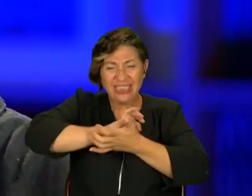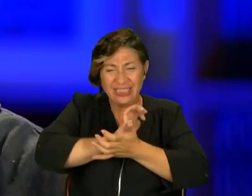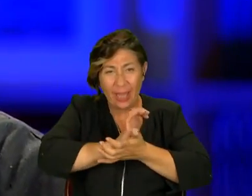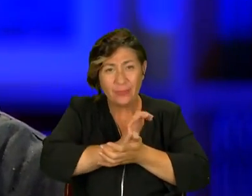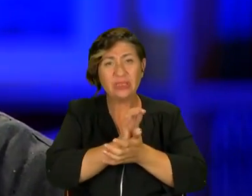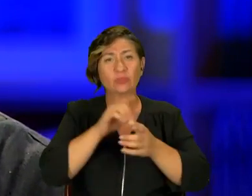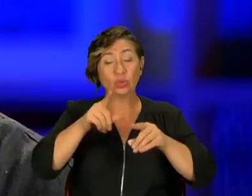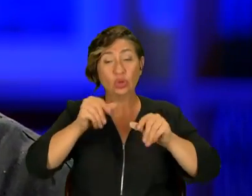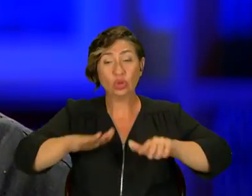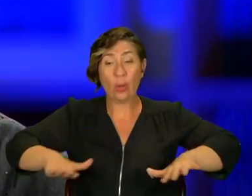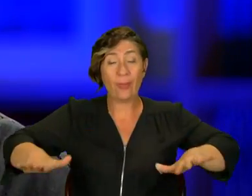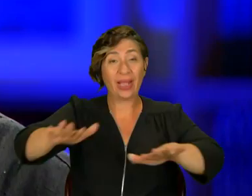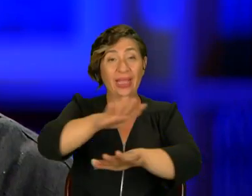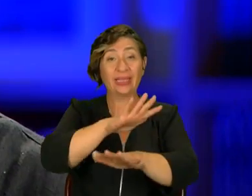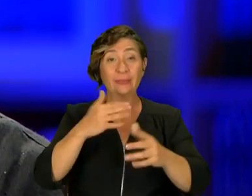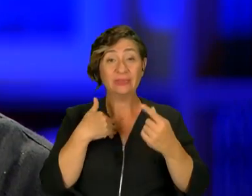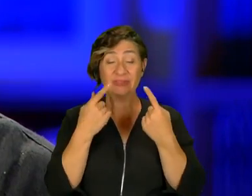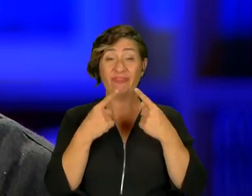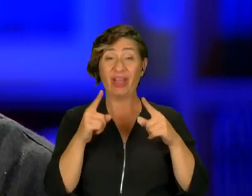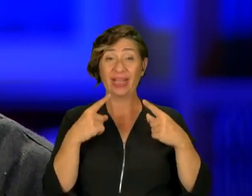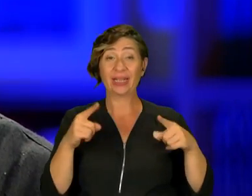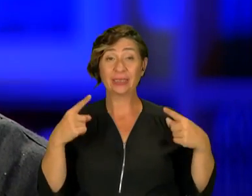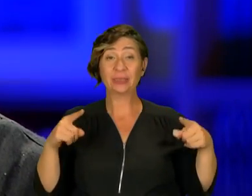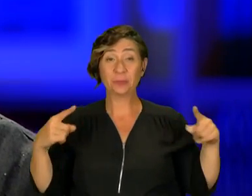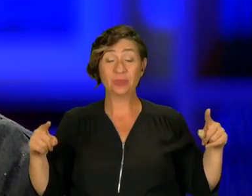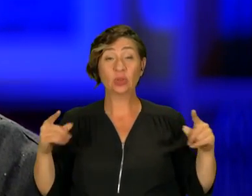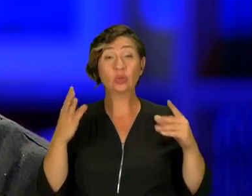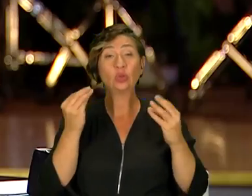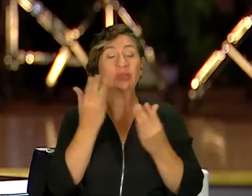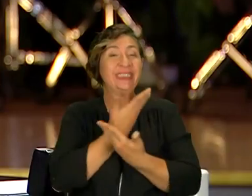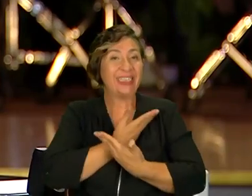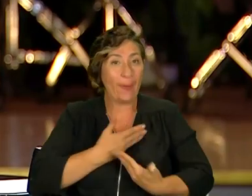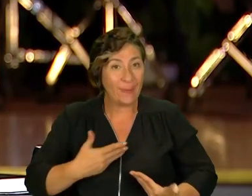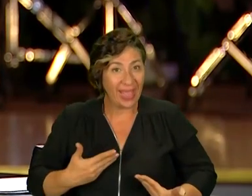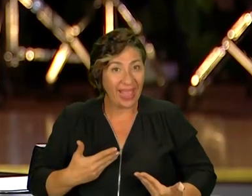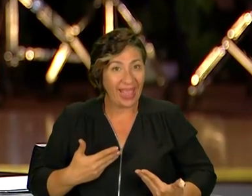çiğnenmiş bu topraklarda biz farklılıklarımızı çok sevmeyi